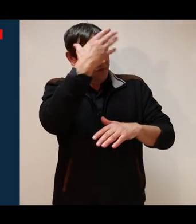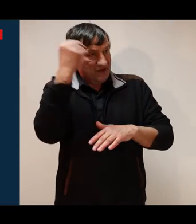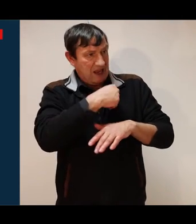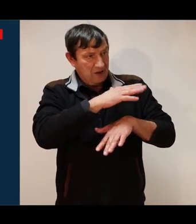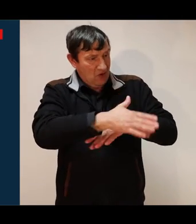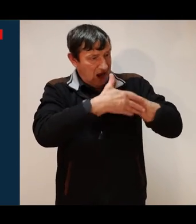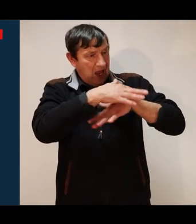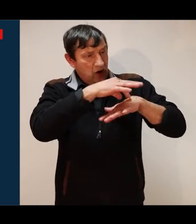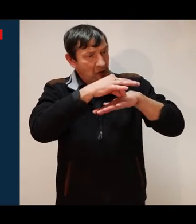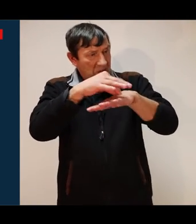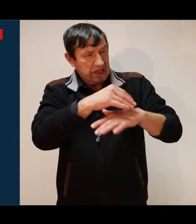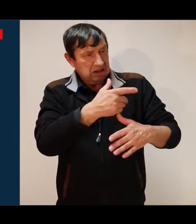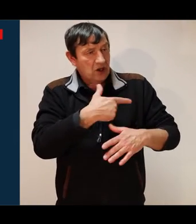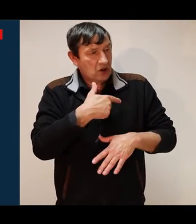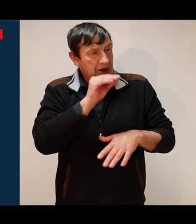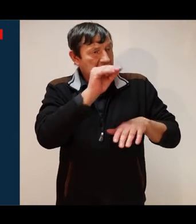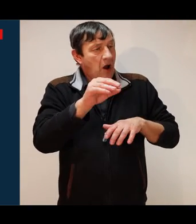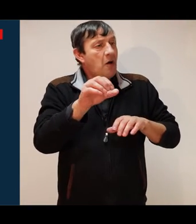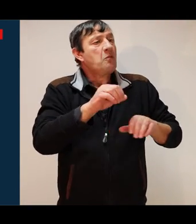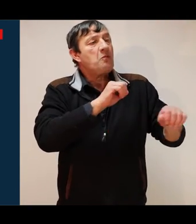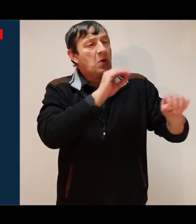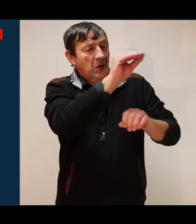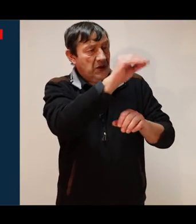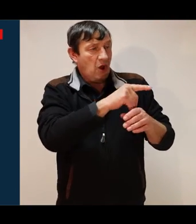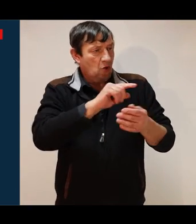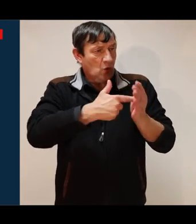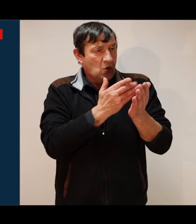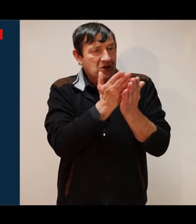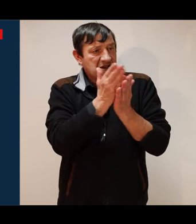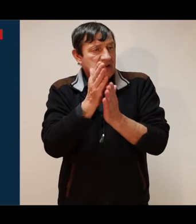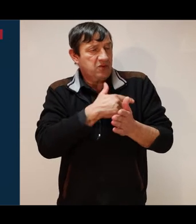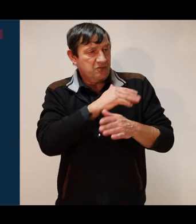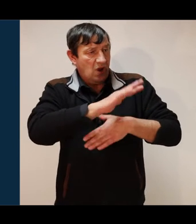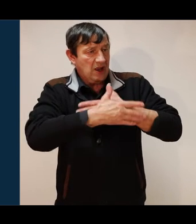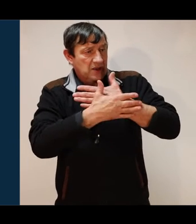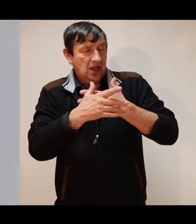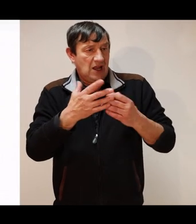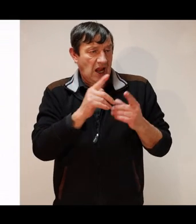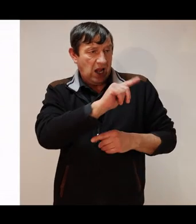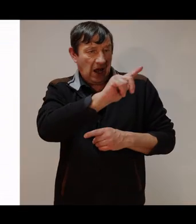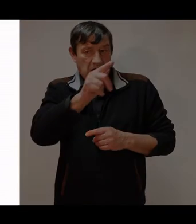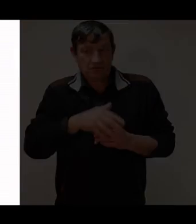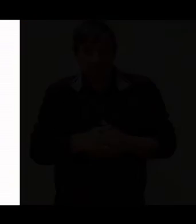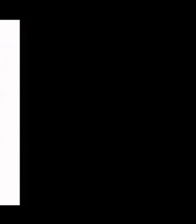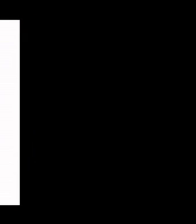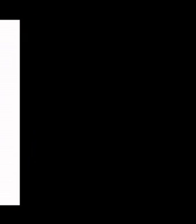professionnels pour vous accompagner et à mobiliser l'ensemble des dispositifs qui existent parce qu'ils sont là pour vous aider